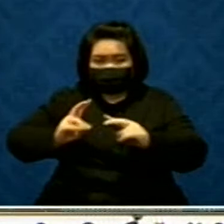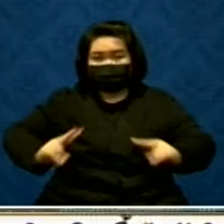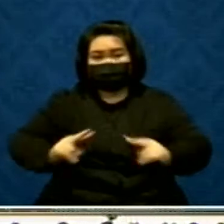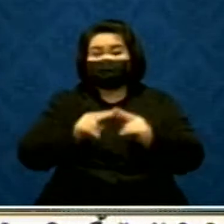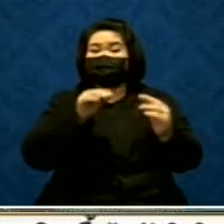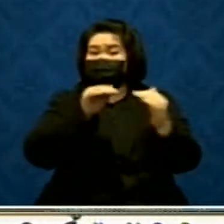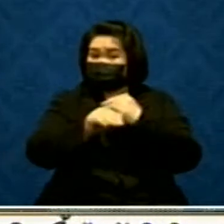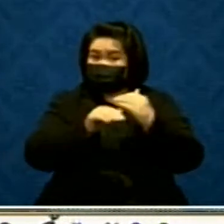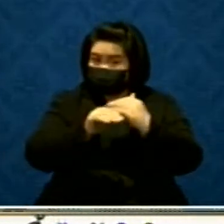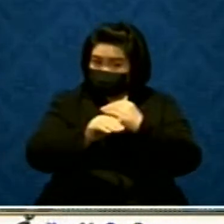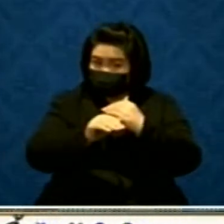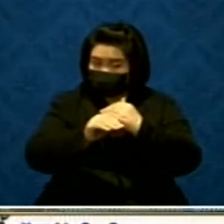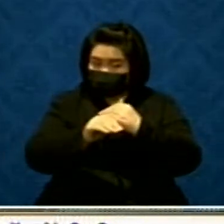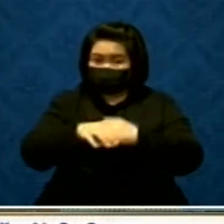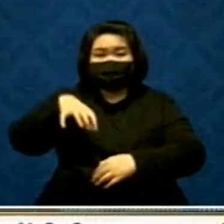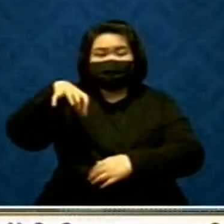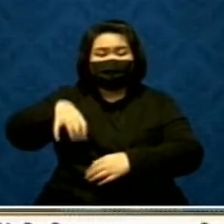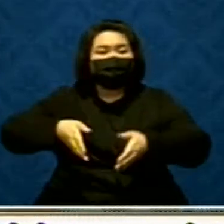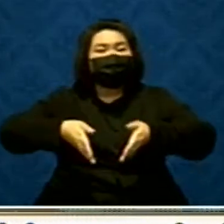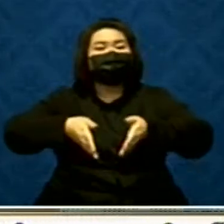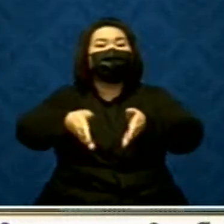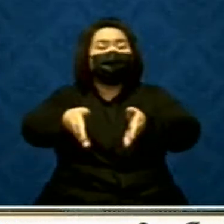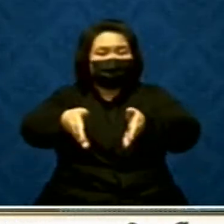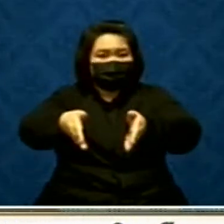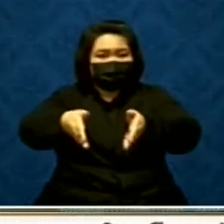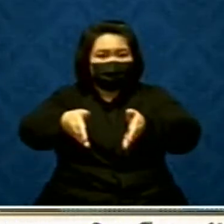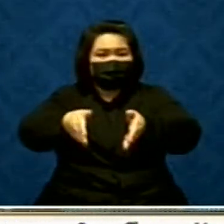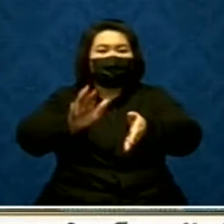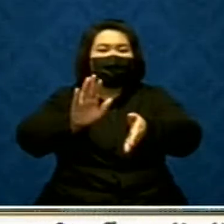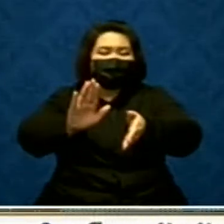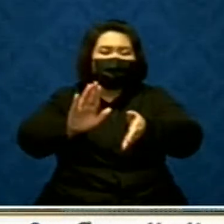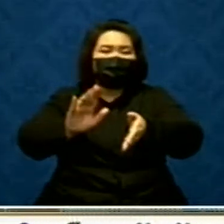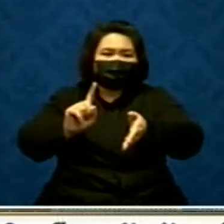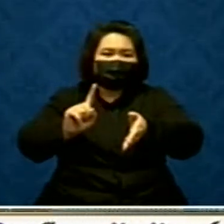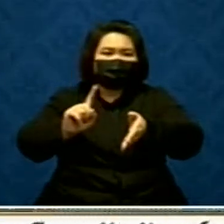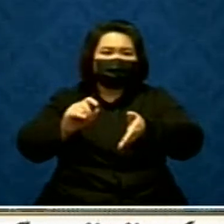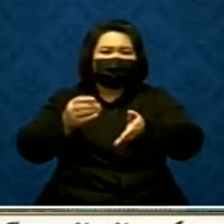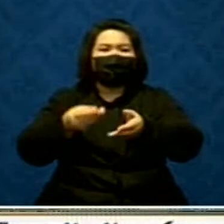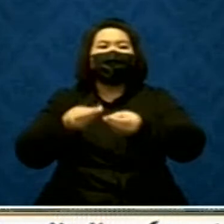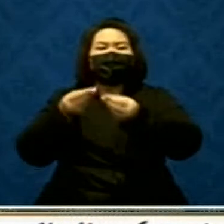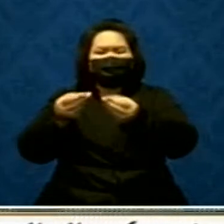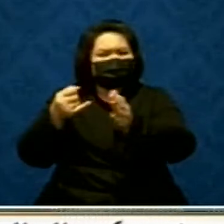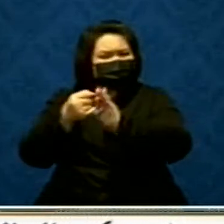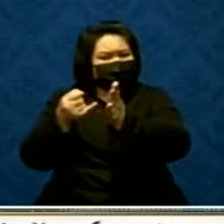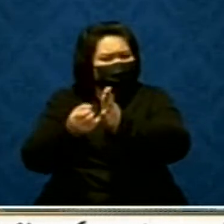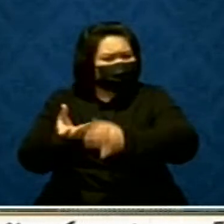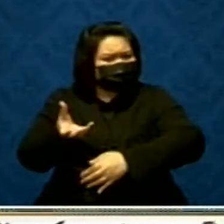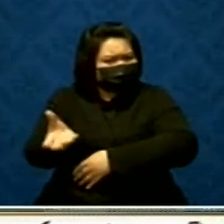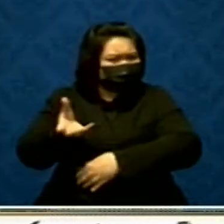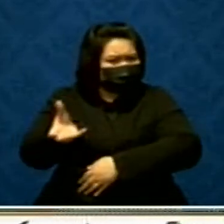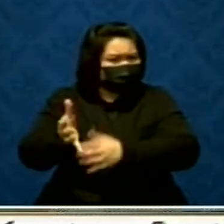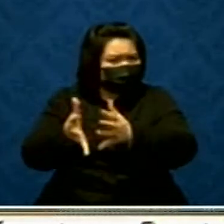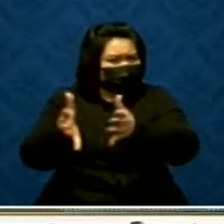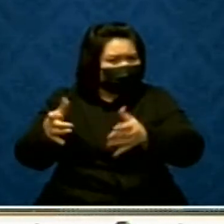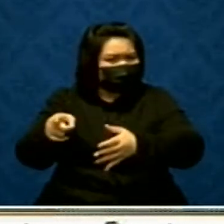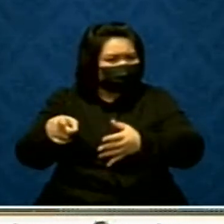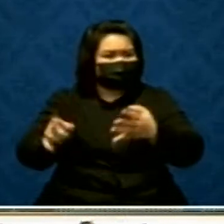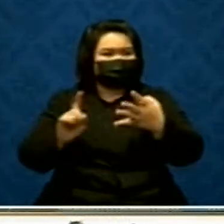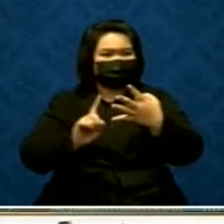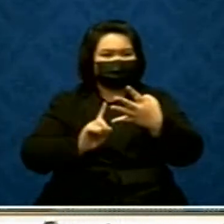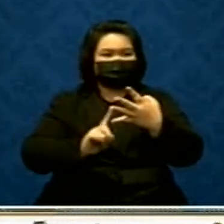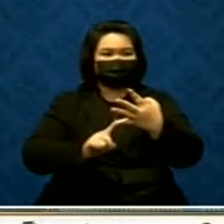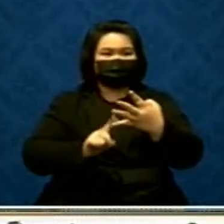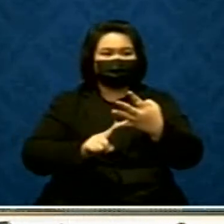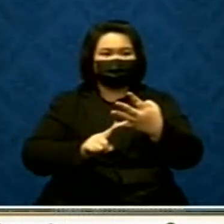มคือกรมทางหลวงกับกรมทางหลวงชนบทเนี่ยไปที่จังหวัดบุรีรัมย์มากผิดปกตินะครับแล้วประเด็นสุดท้ายนะ